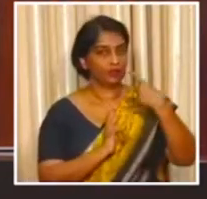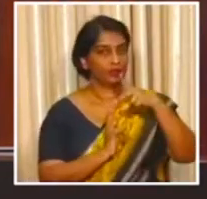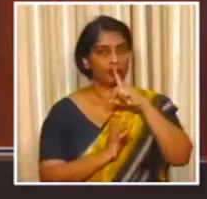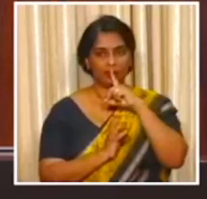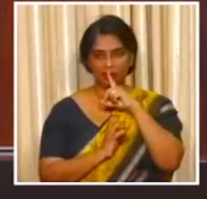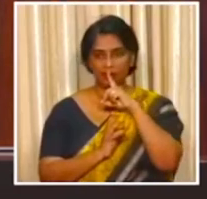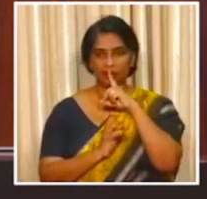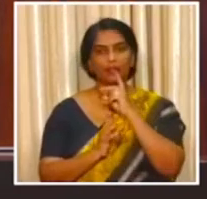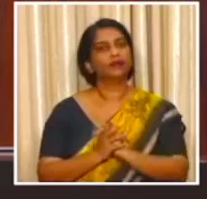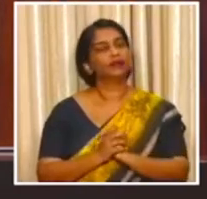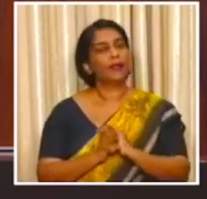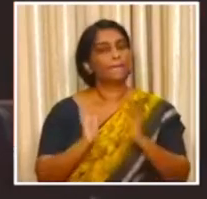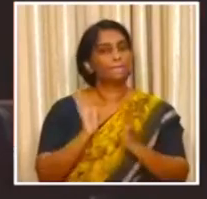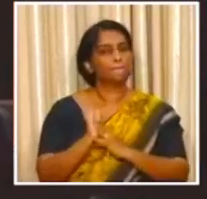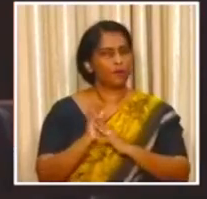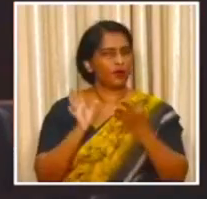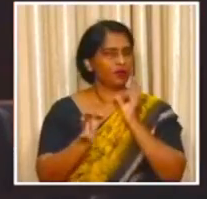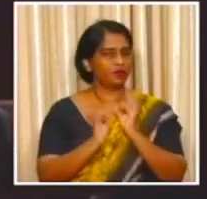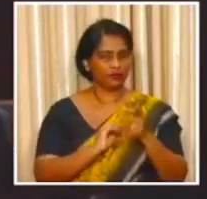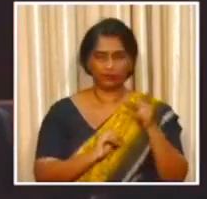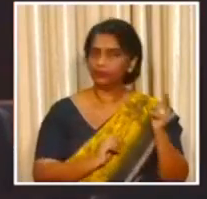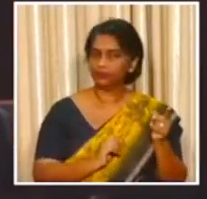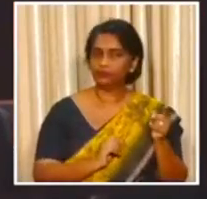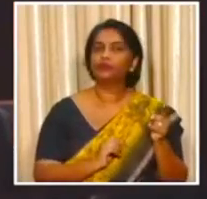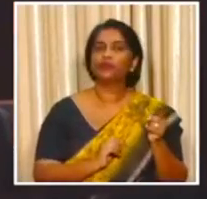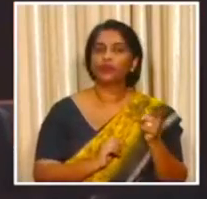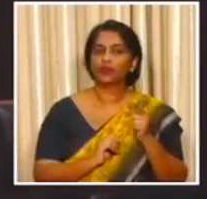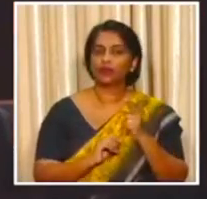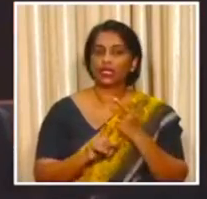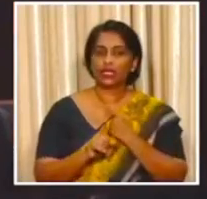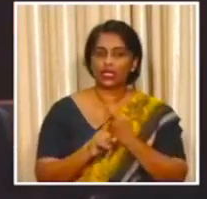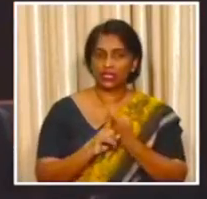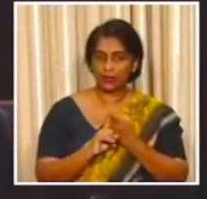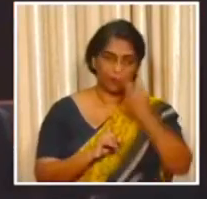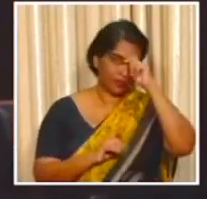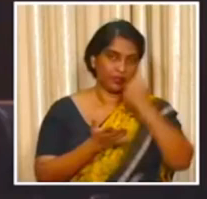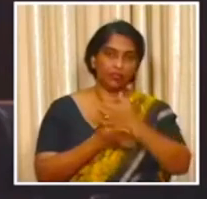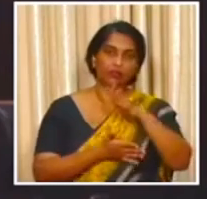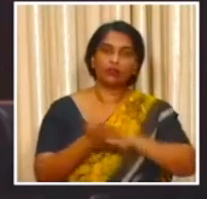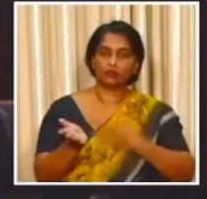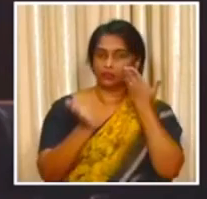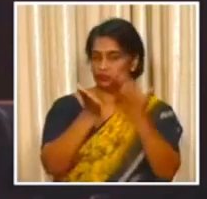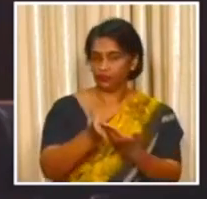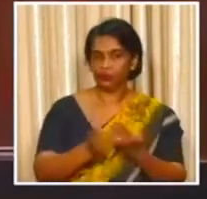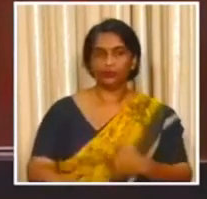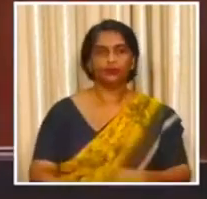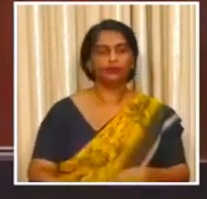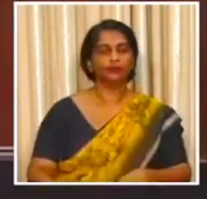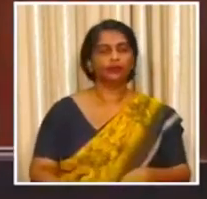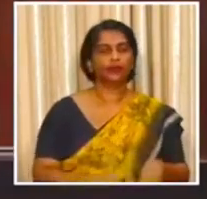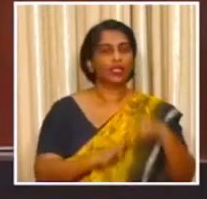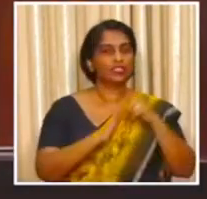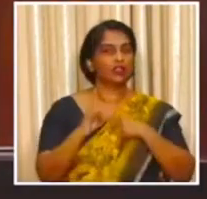කතානායකතුමනි මිනුවන්ගඩේ නෙල්ලිය සඳ සේවනයන් ලිපිනේ පදිංචි KMA කීරවැල්ල මාතාගෙන් ලැබුණු පෙත්සමක් පිළිගන්නවා ගරු